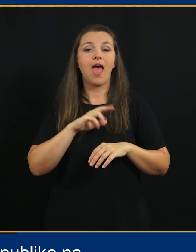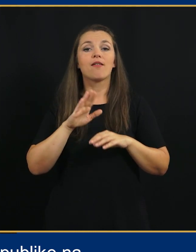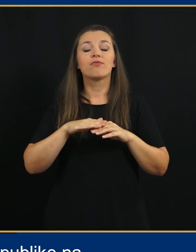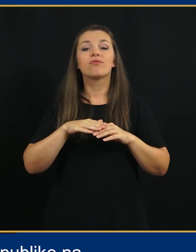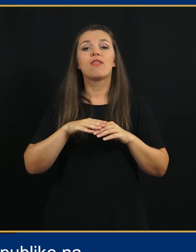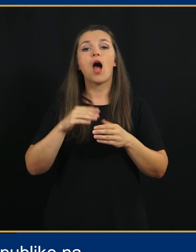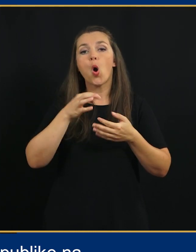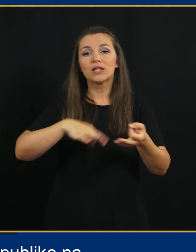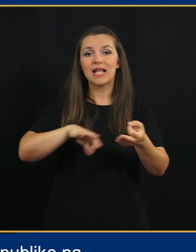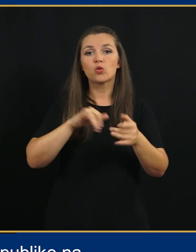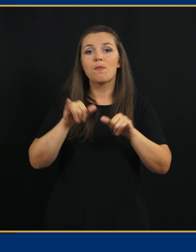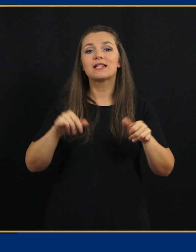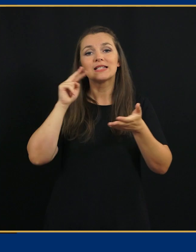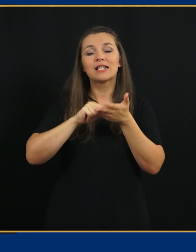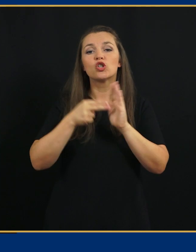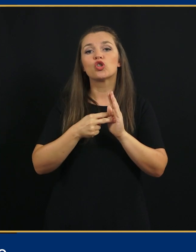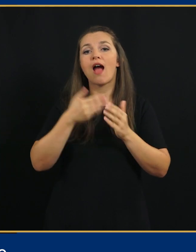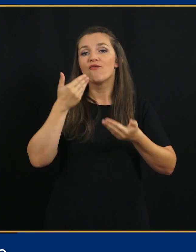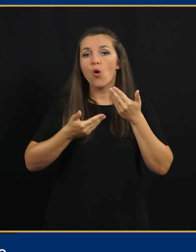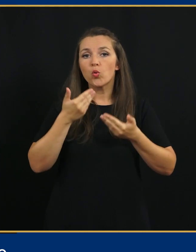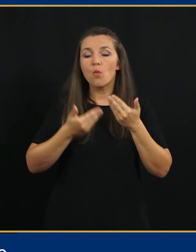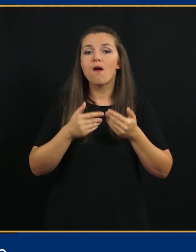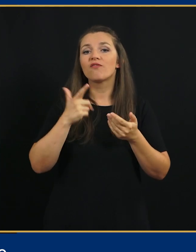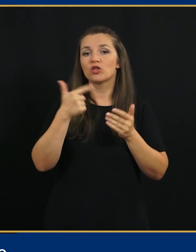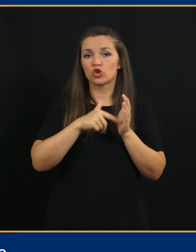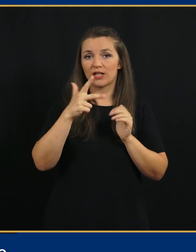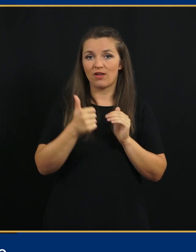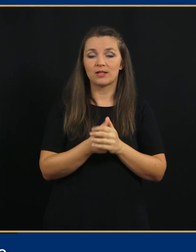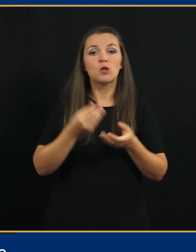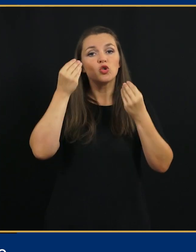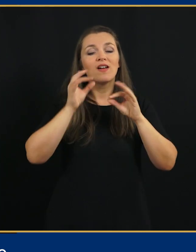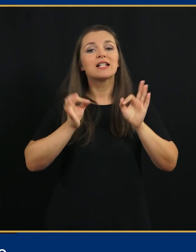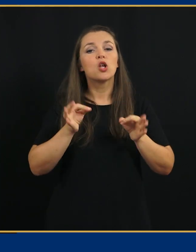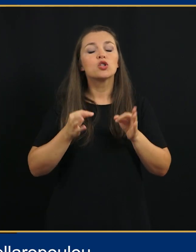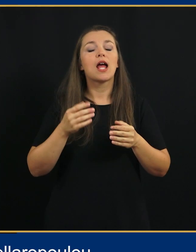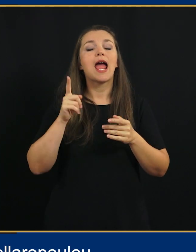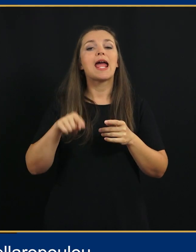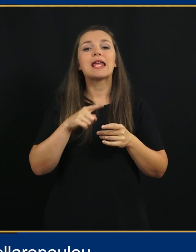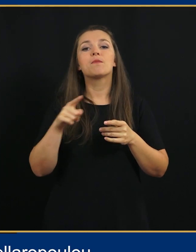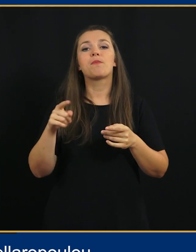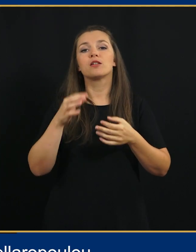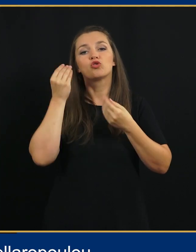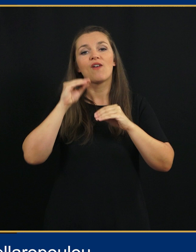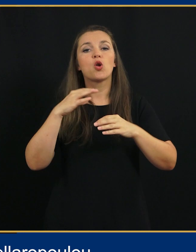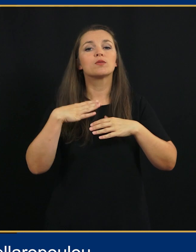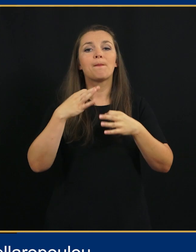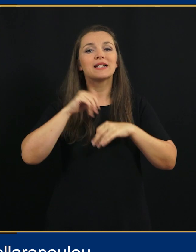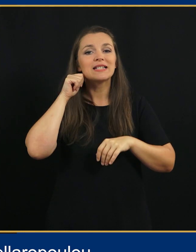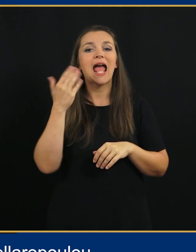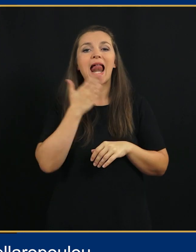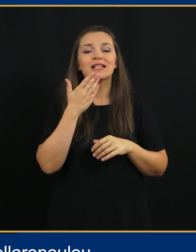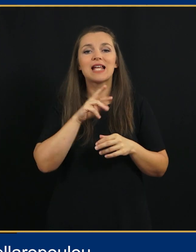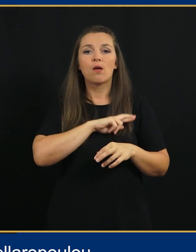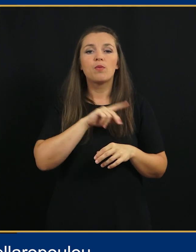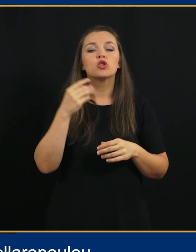foruma 2023. Spoštovane ekscelence, spoštovana gospa predsednica Helenske republike, spoštovani gospe